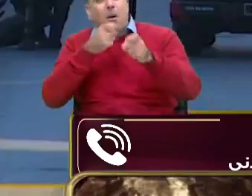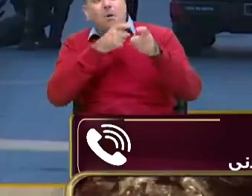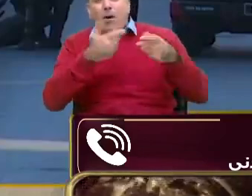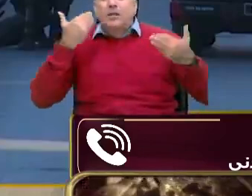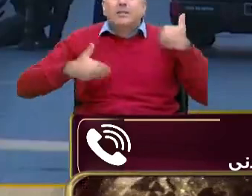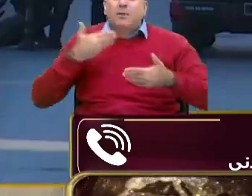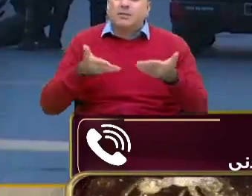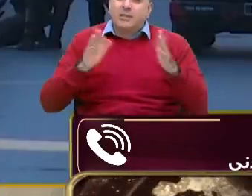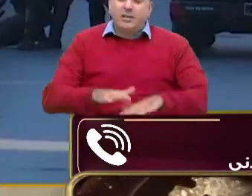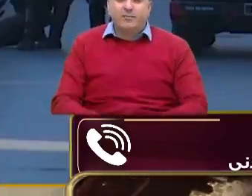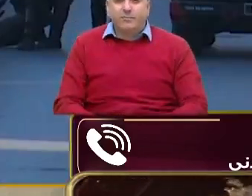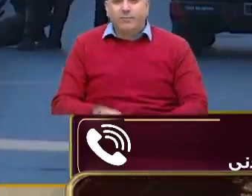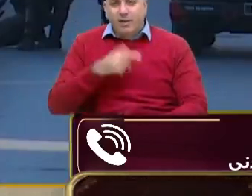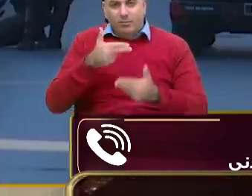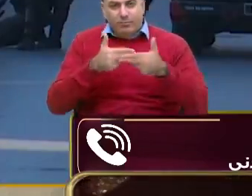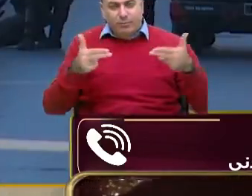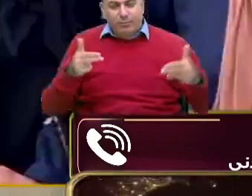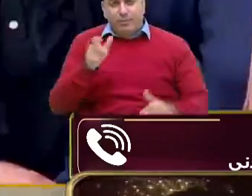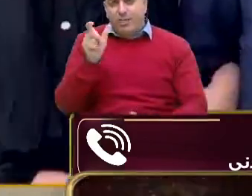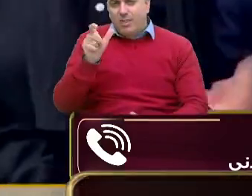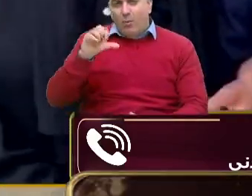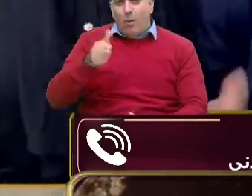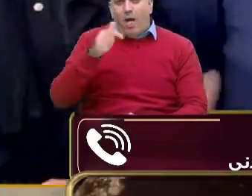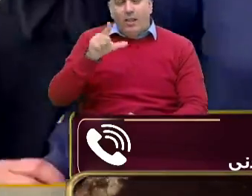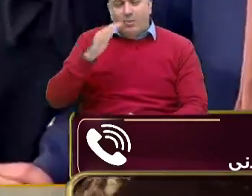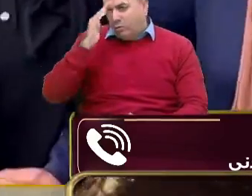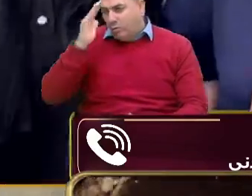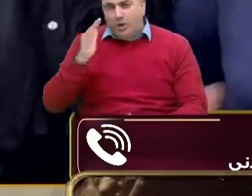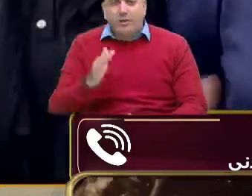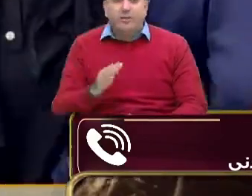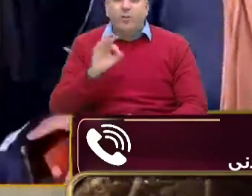نعم، كل الشكر نوال حجازي، وأنت مراسلتنا في الضفة الغربية.